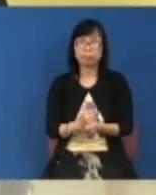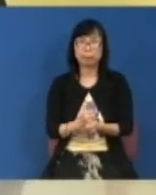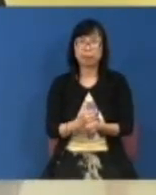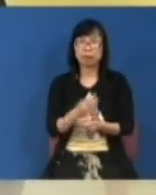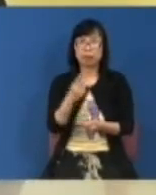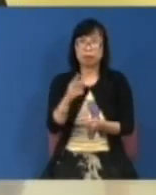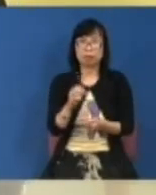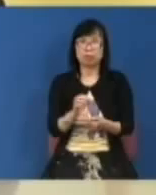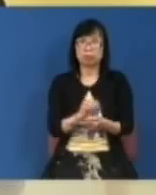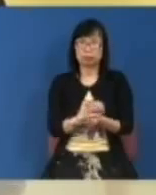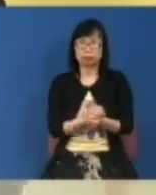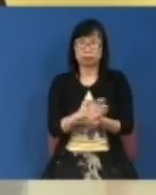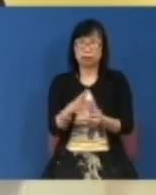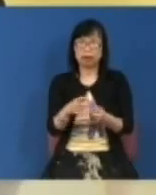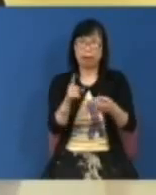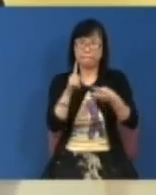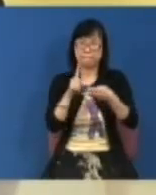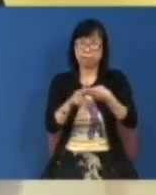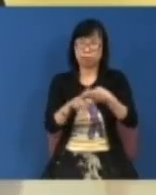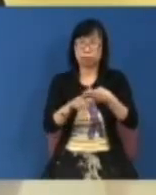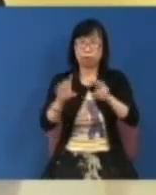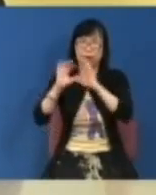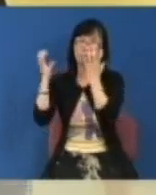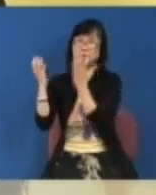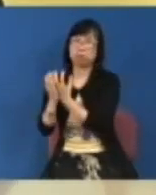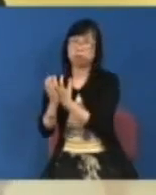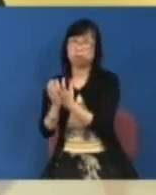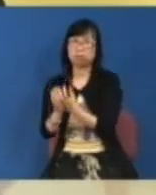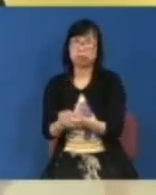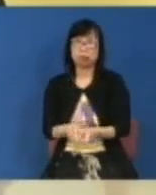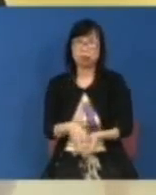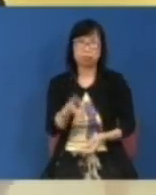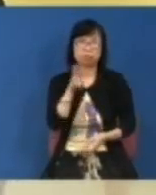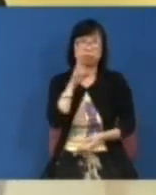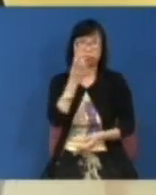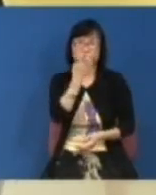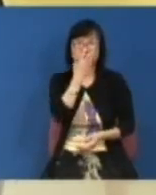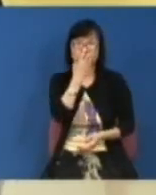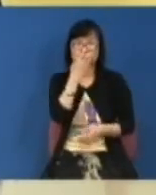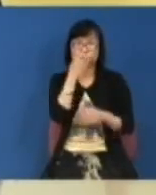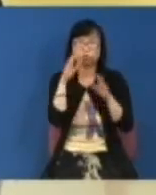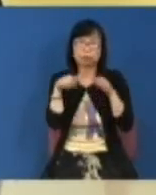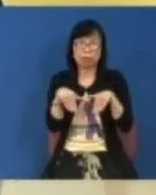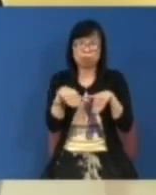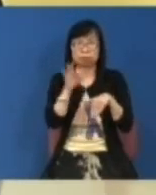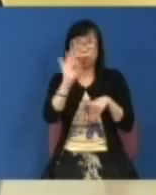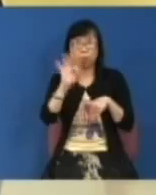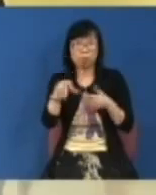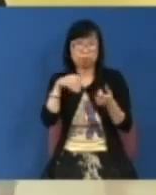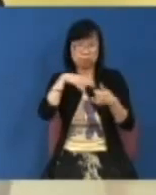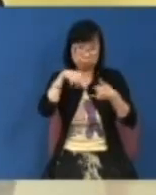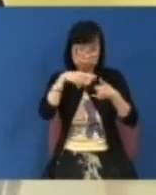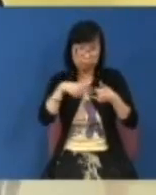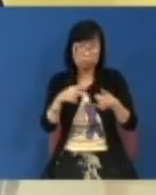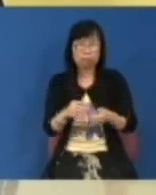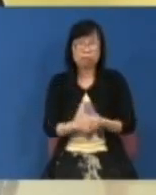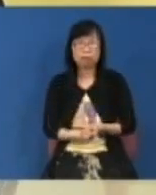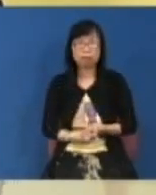嘅議案，民主黨喺呢點上面係真係豬狗都不如。第一冇查清楚，第二